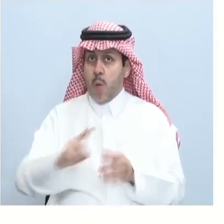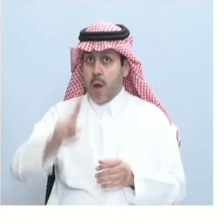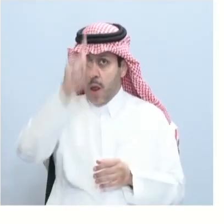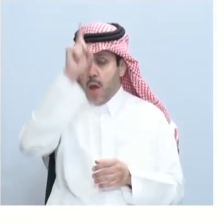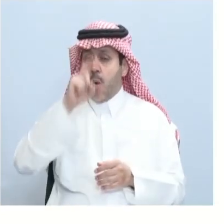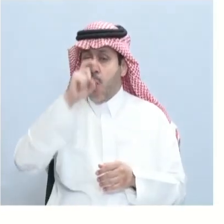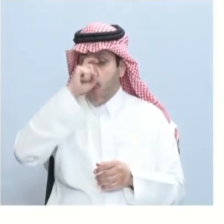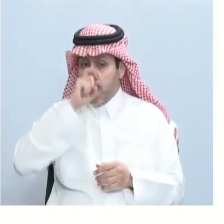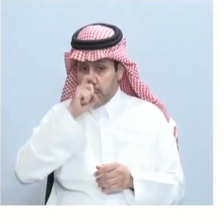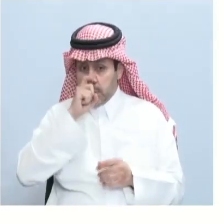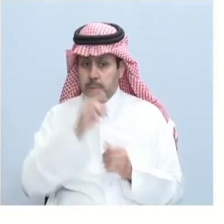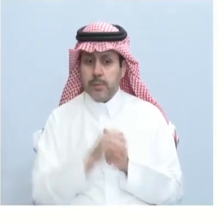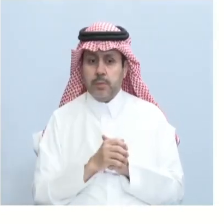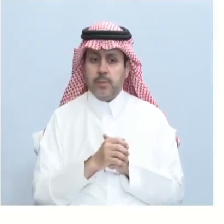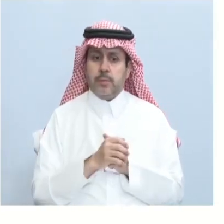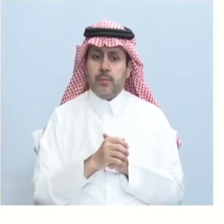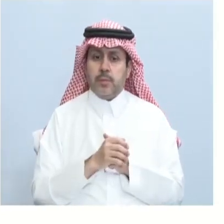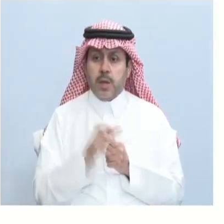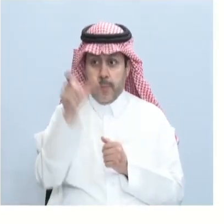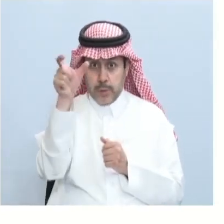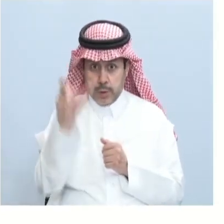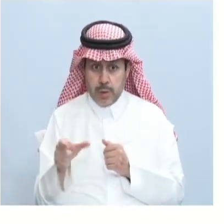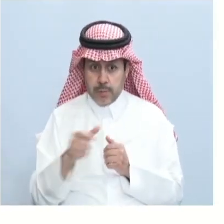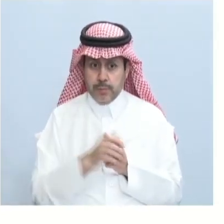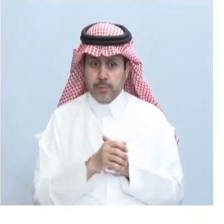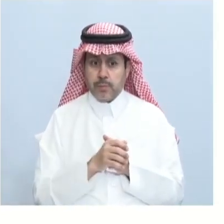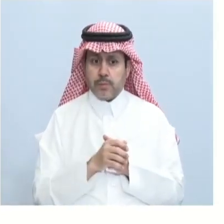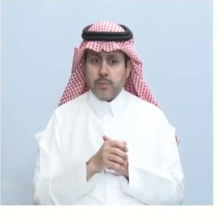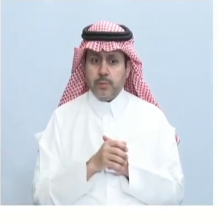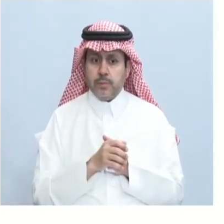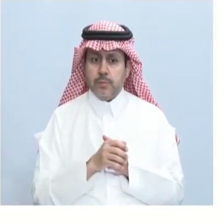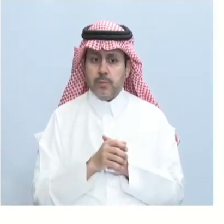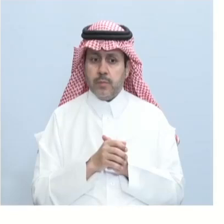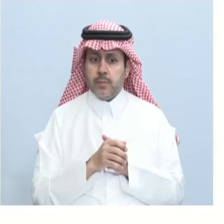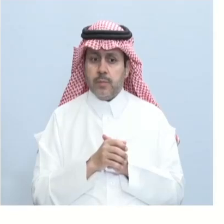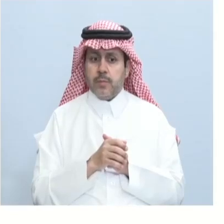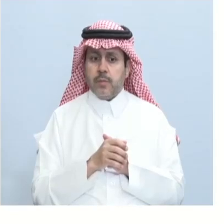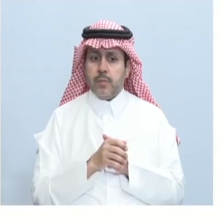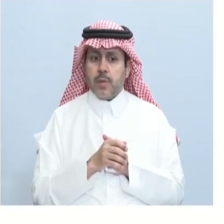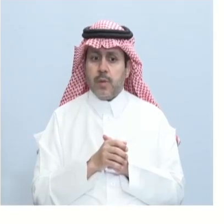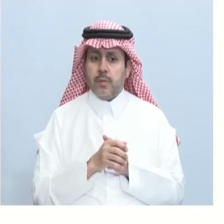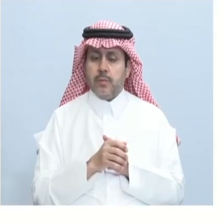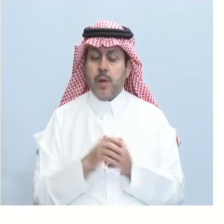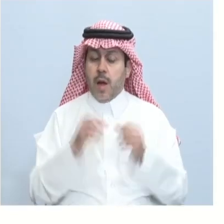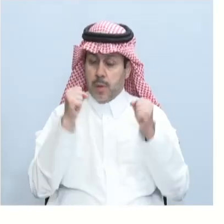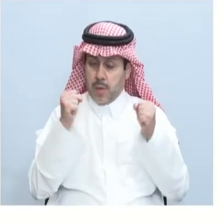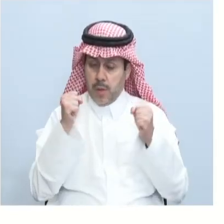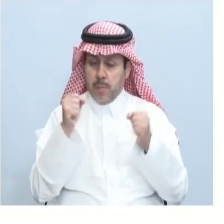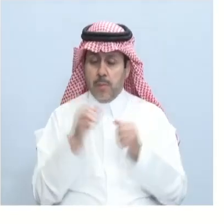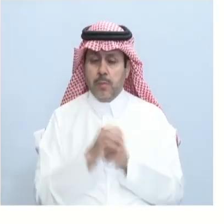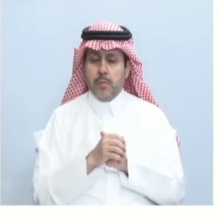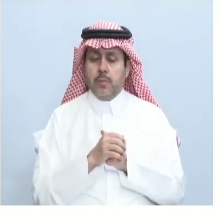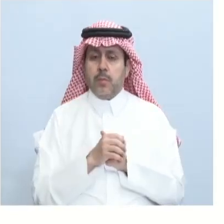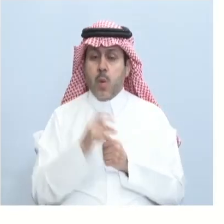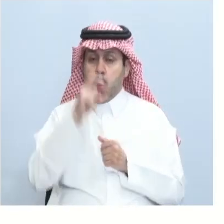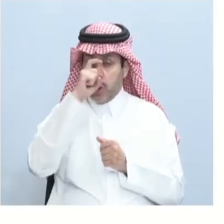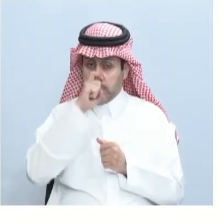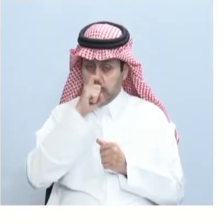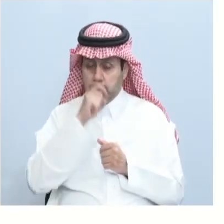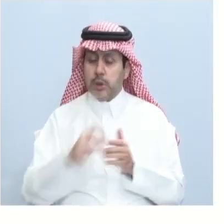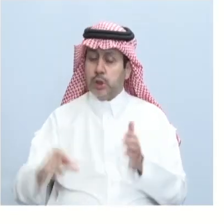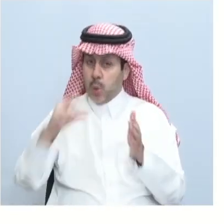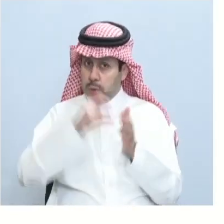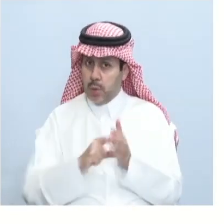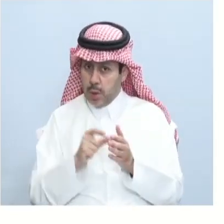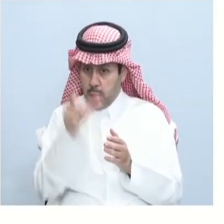تستلزم ماذا من الاشياء التي تستلزمها الدعوه الى الله امر عظيم وهو ماذا الصبر